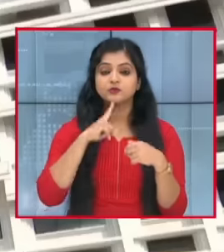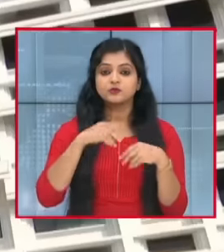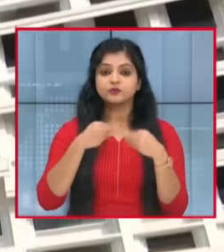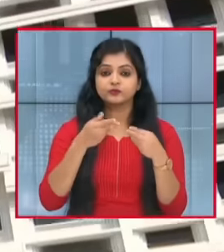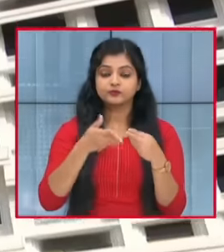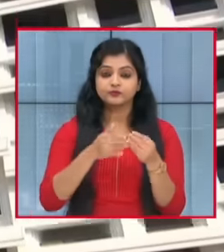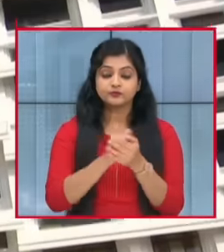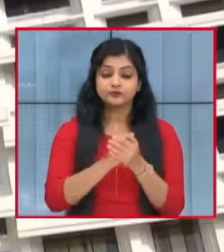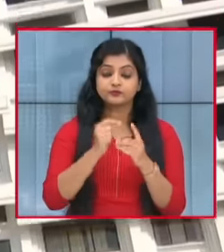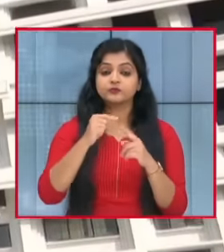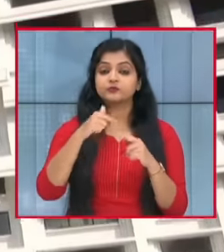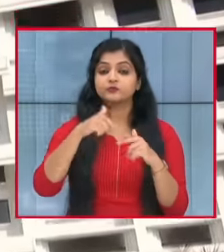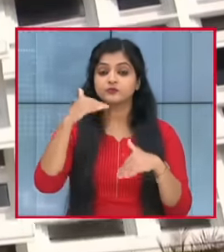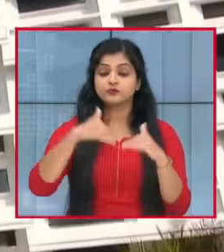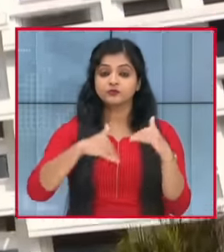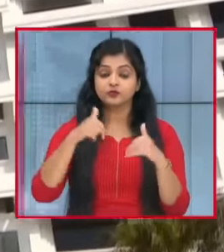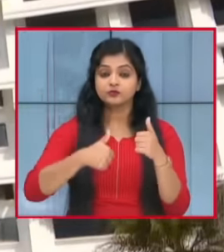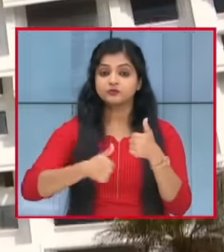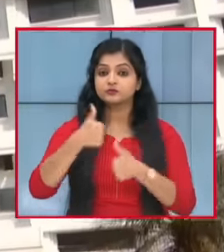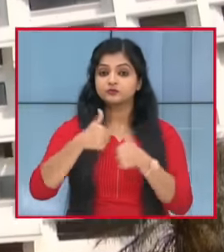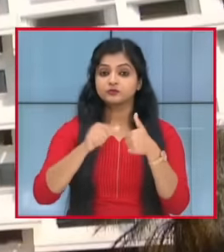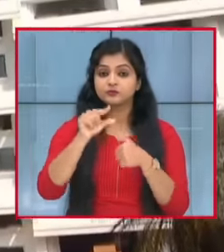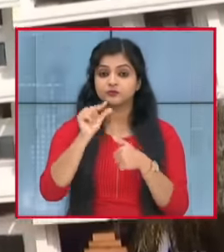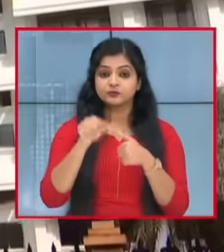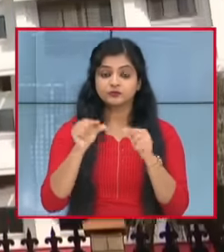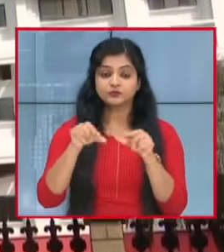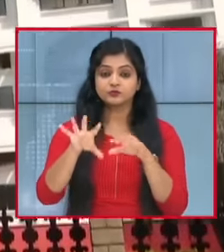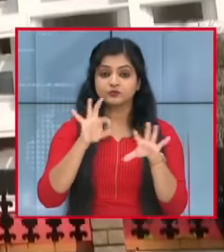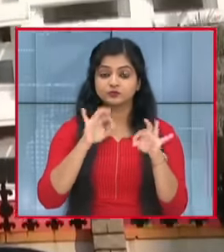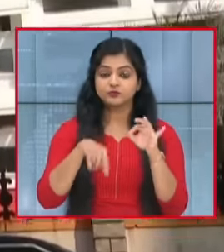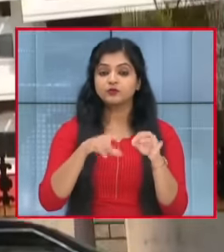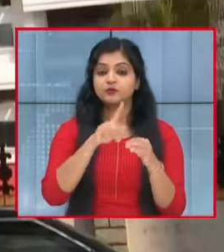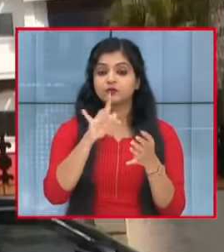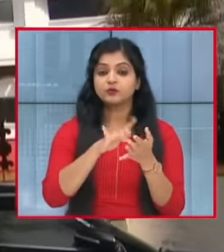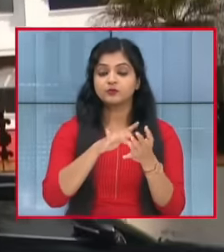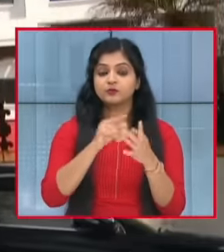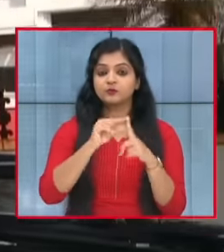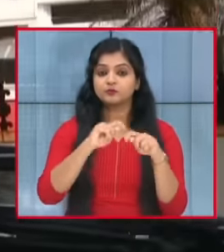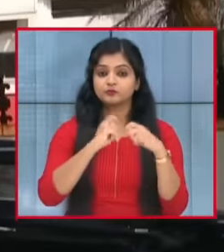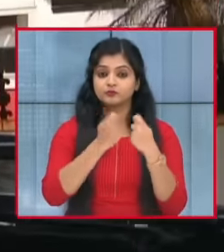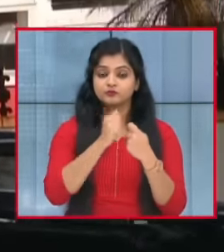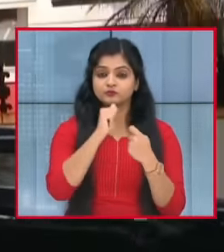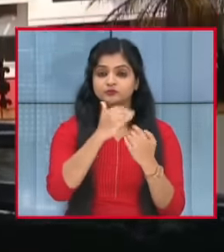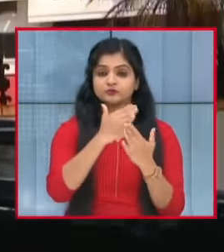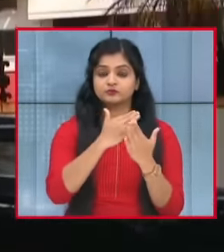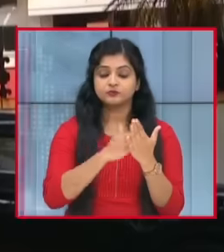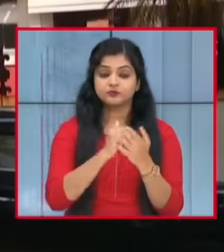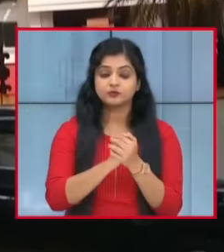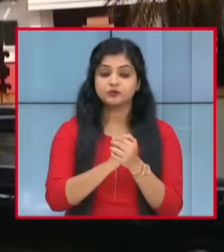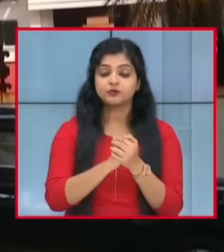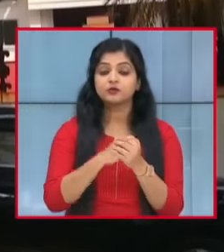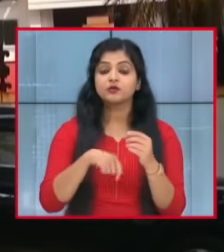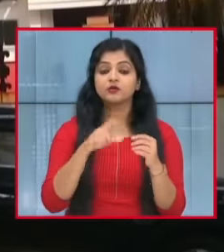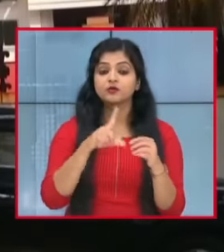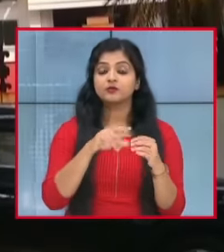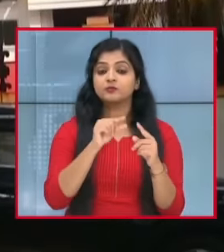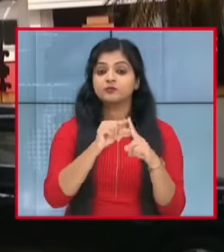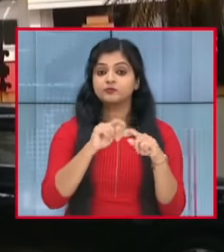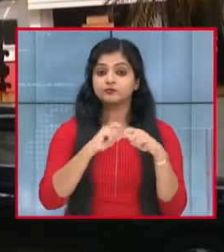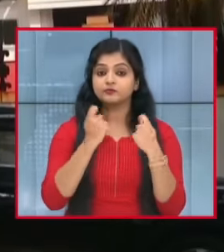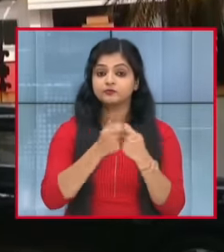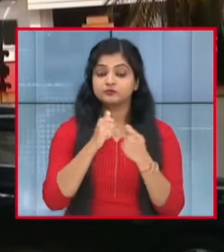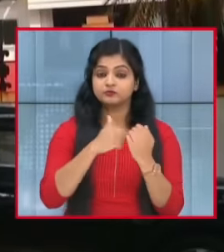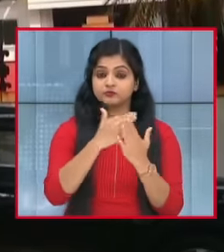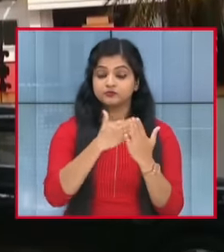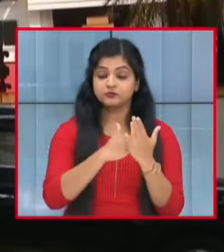വന്നിരിക്കുന്നത്. തെരഞ്ഞെടുപ്പിലേക്കുള്ള സ്ഥാനാർത്ഥികൾ തീരുമാനിക്കുന്നത് രാഷ്ട്രീയ പാർട്ടികളുടെ ആഭ്യന്തര വിഷയമാണ്. രാഷ്ട്രീയ പാർട്ടികളുടെ ആഭ്യന്തര കാര്യങ്ങളിൽ അന്വേഷണം നടത്താൻ